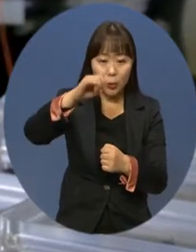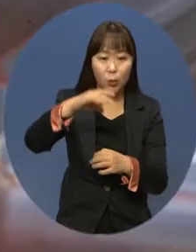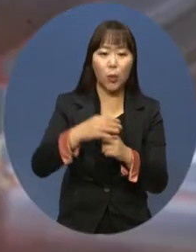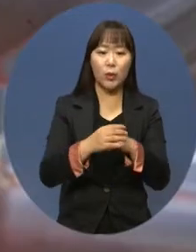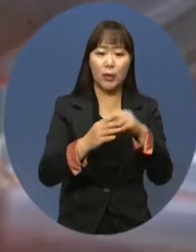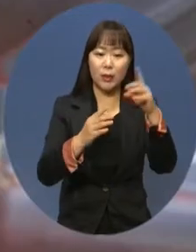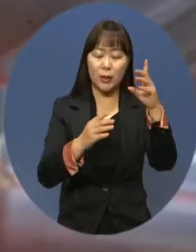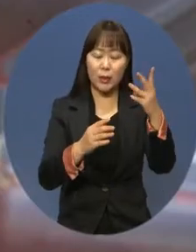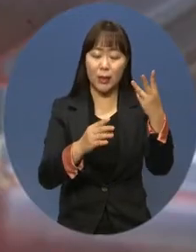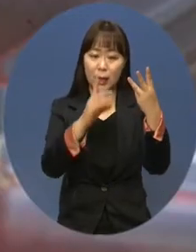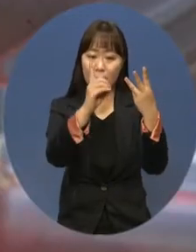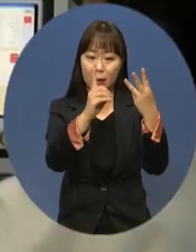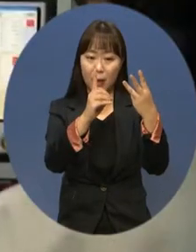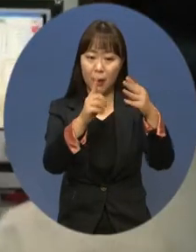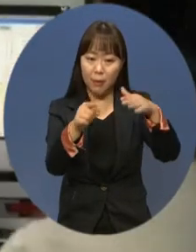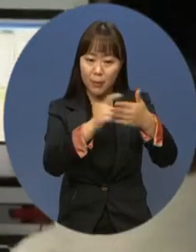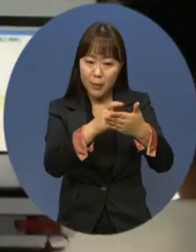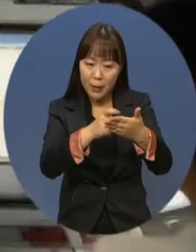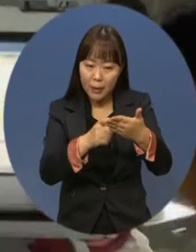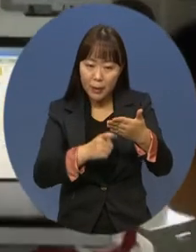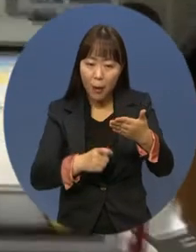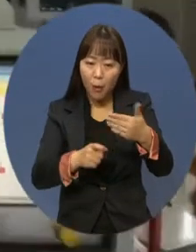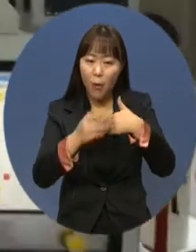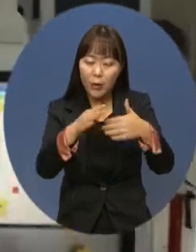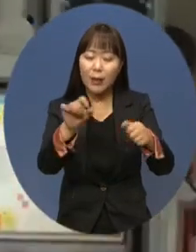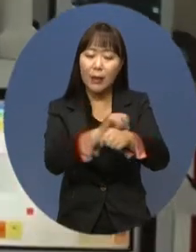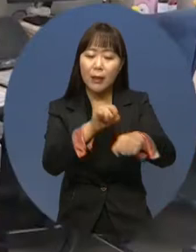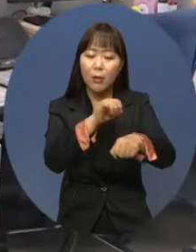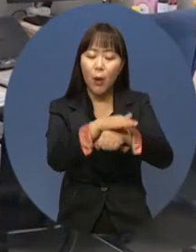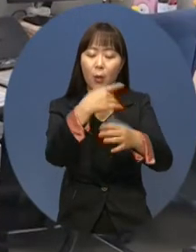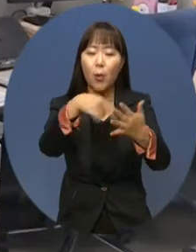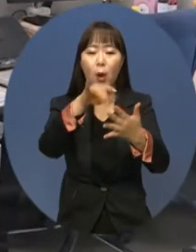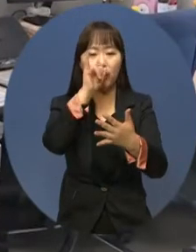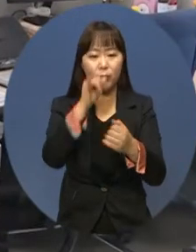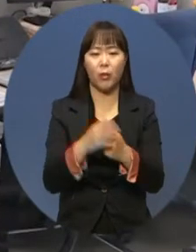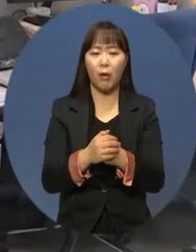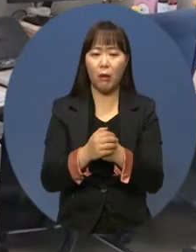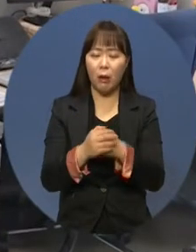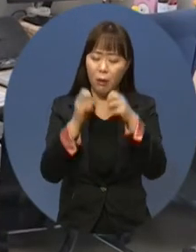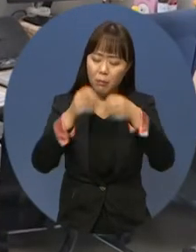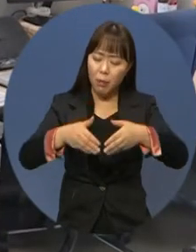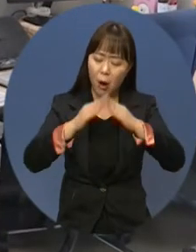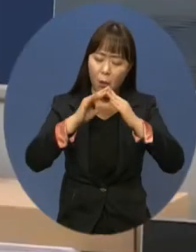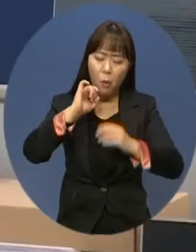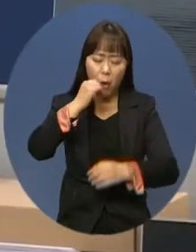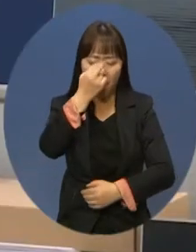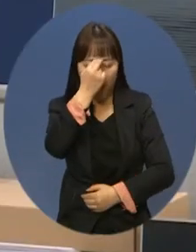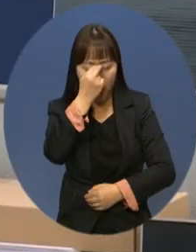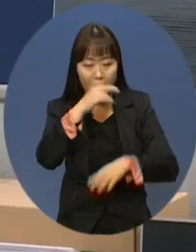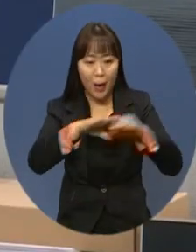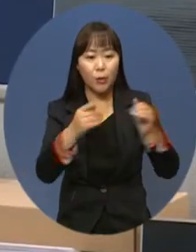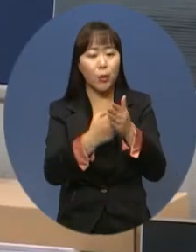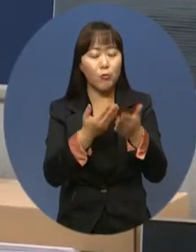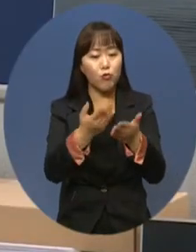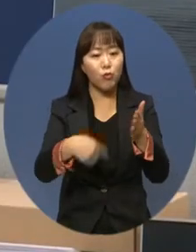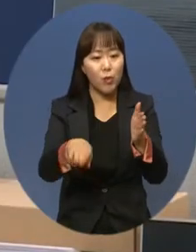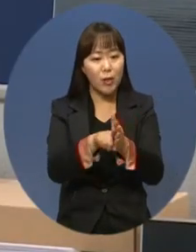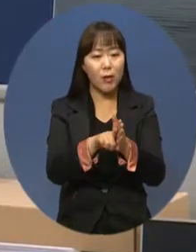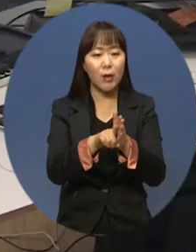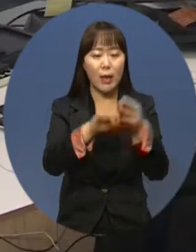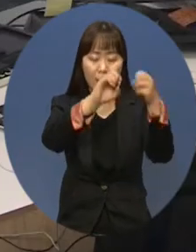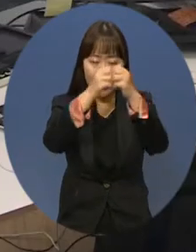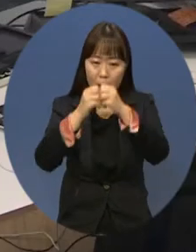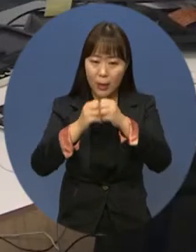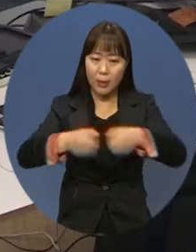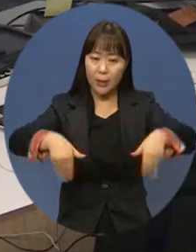특화 교육을 지원합니다 또한 창업의 어려움을 해소하기 위해 인테리어 시설 마케팅